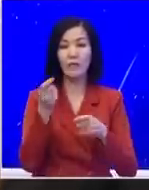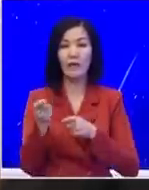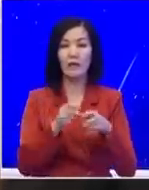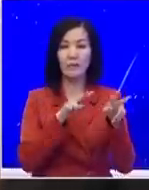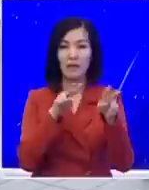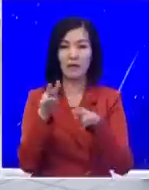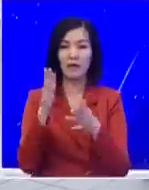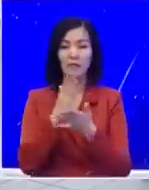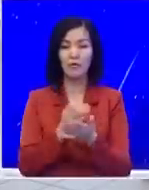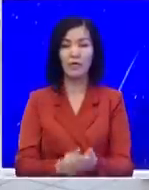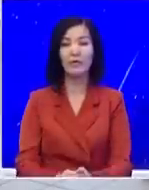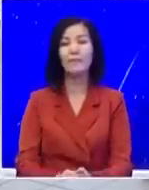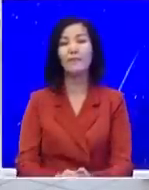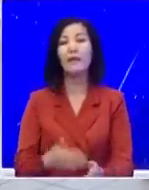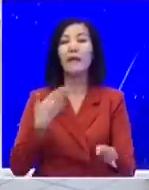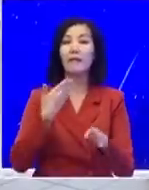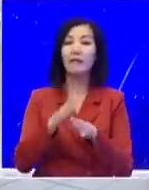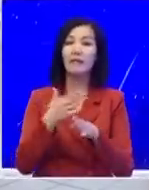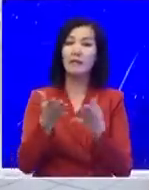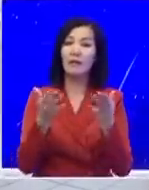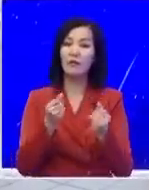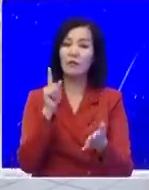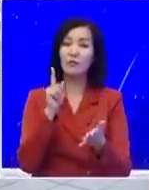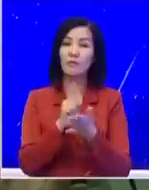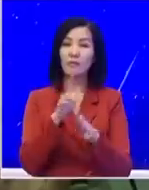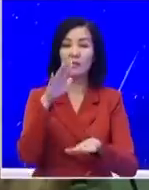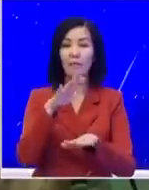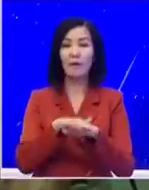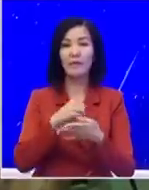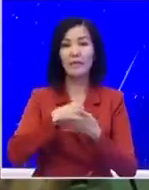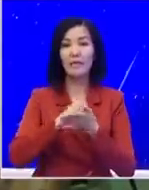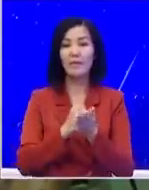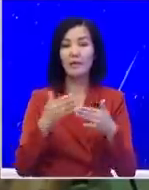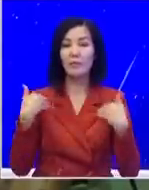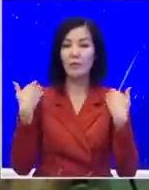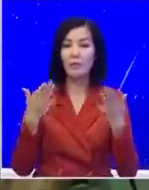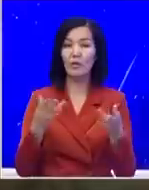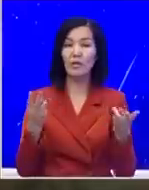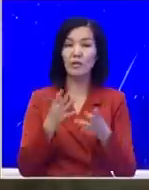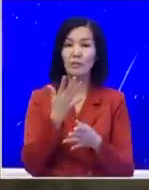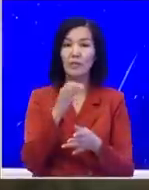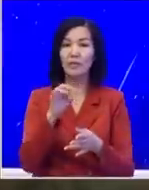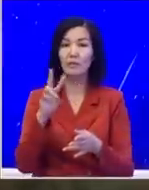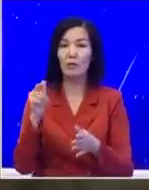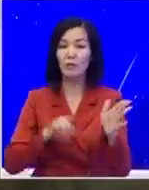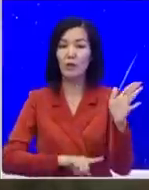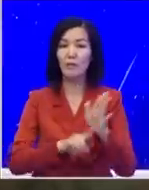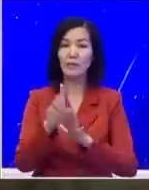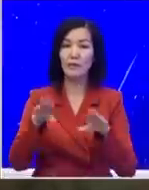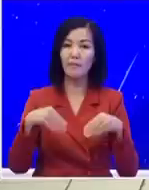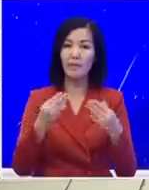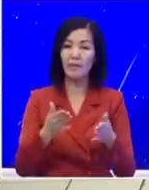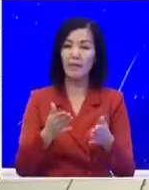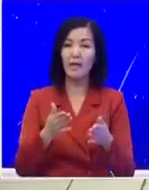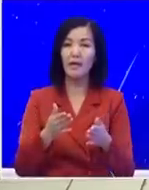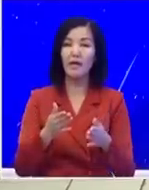отырады. Мұндай несиені алу үшін міндетті түрде банктік кепілдік болуы қажет. 5 миллион теңгеден бастап беріледі.